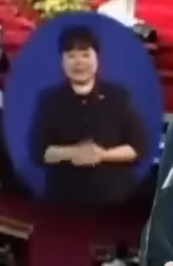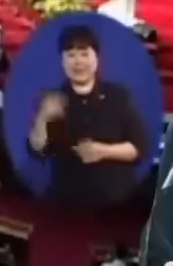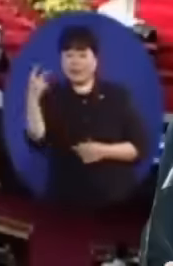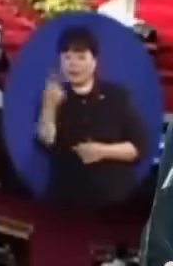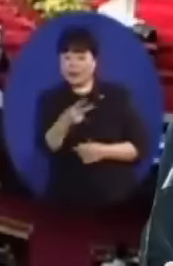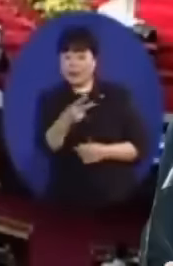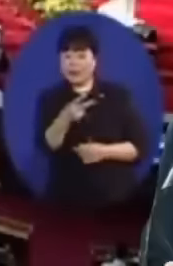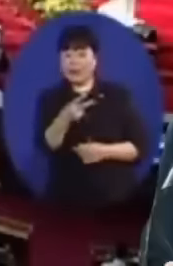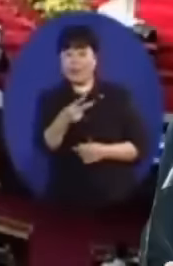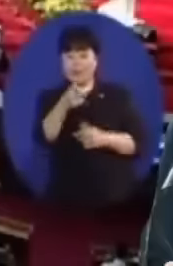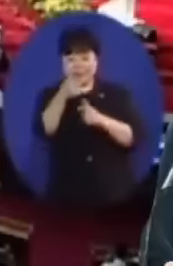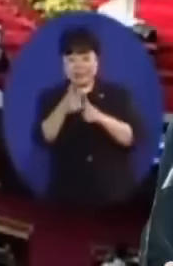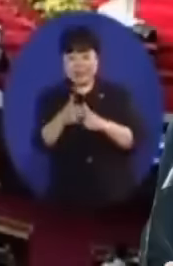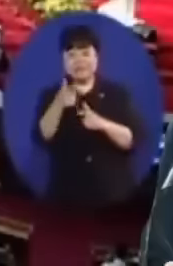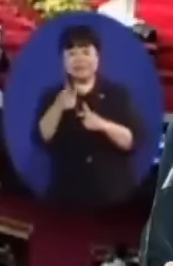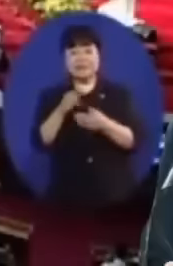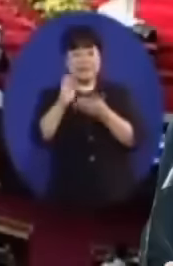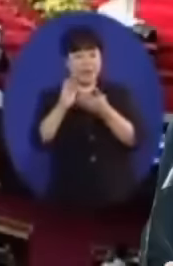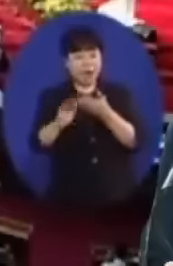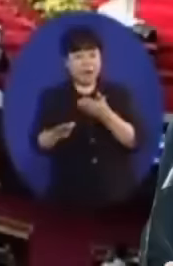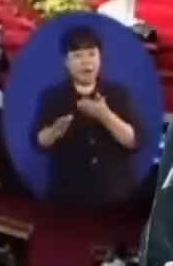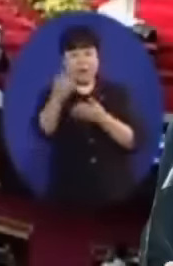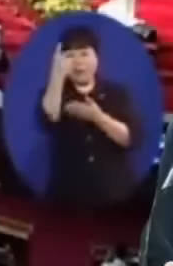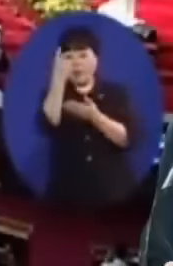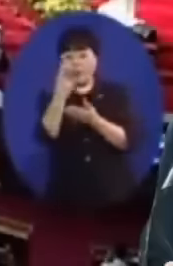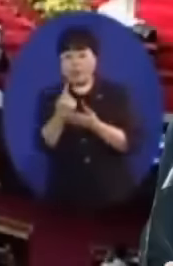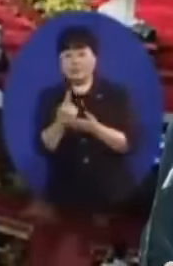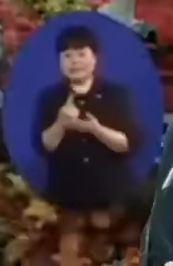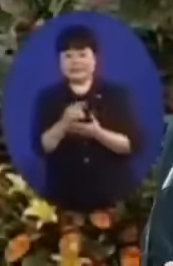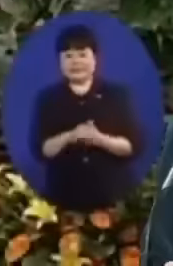아니라 예수님 다음으로 오신